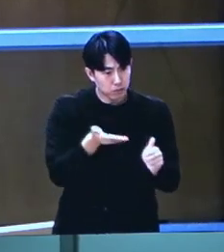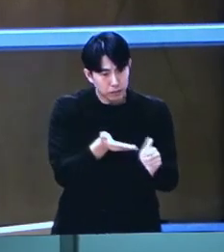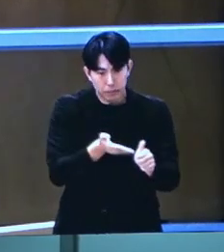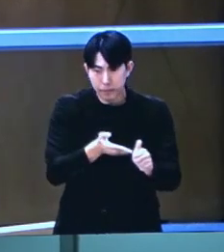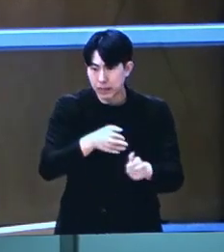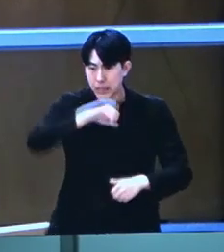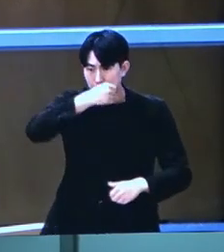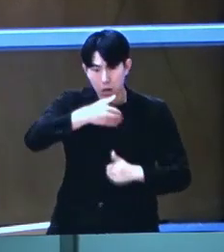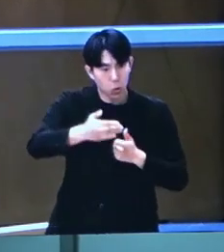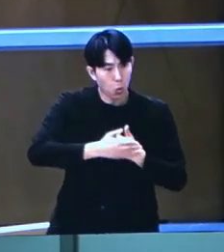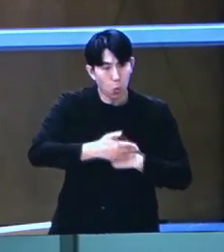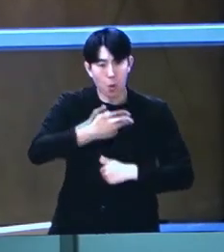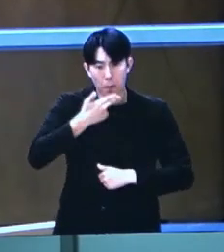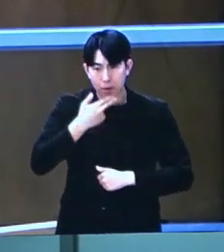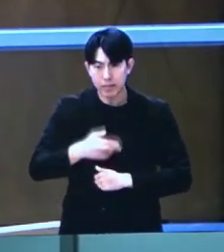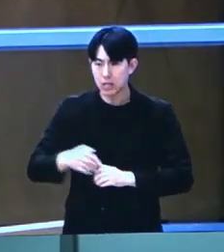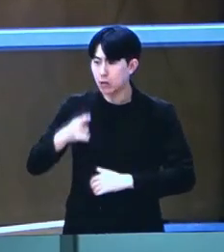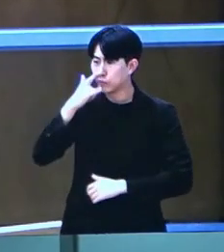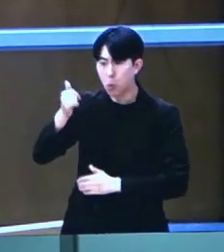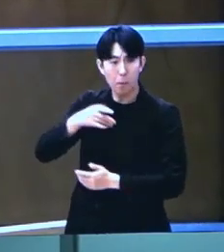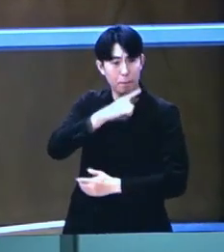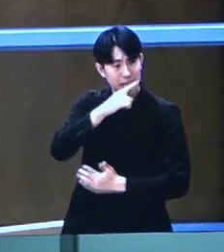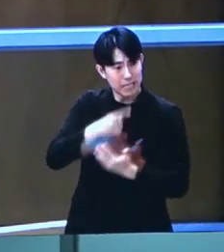학부모들이 피해를 볼 수 있다고 하셨는지요?